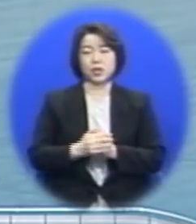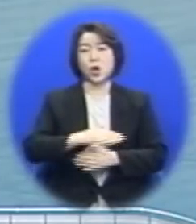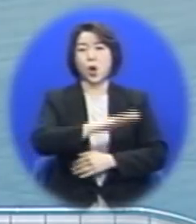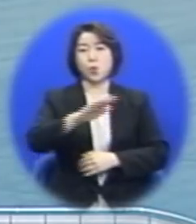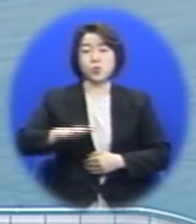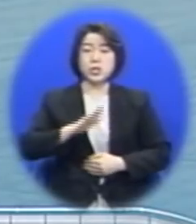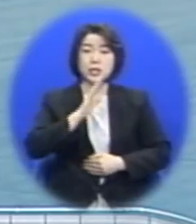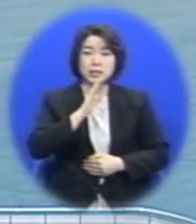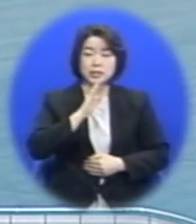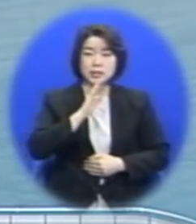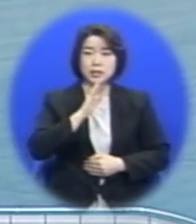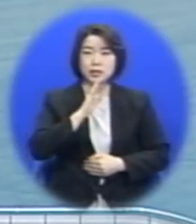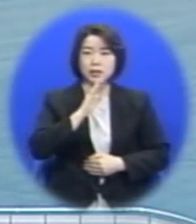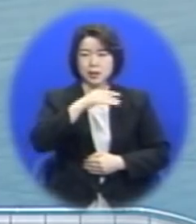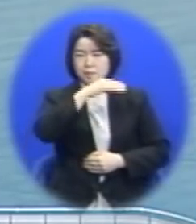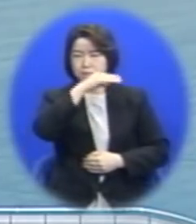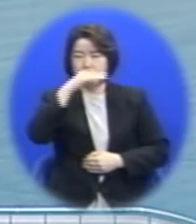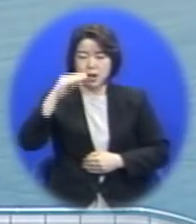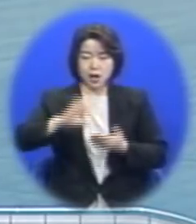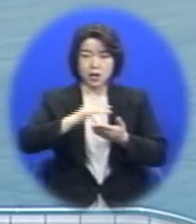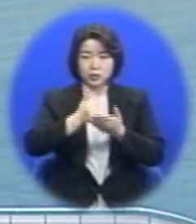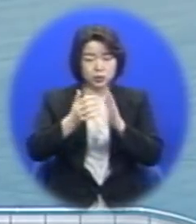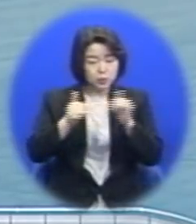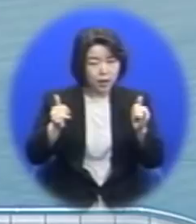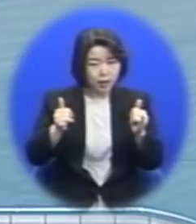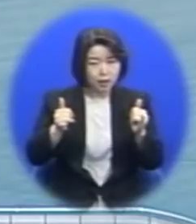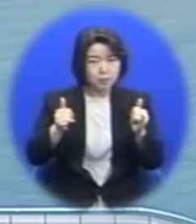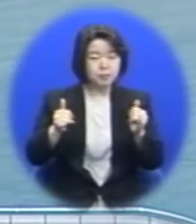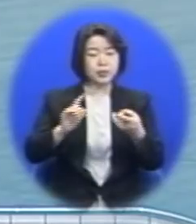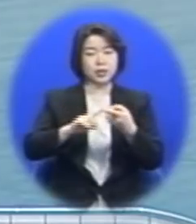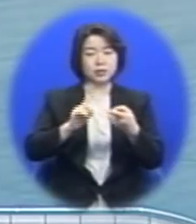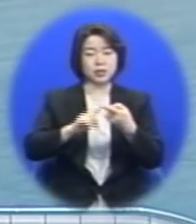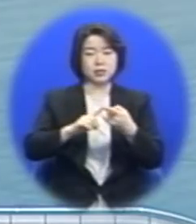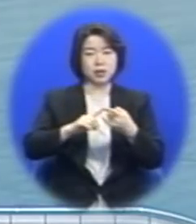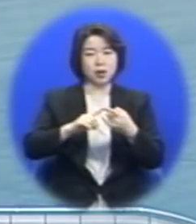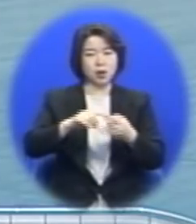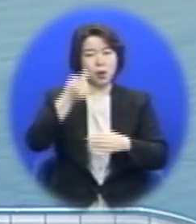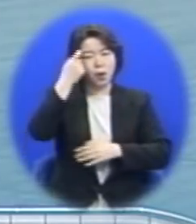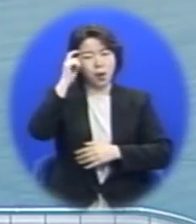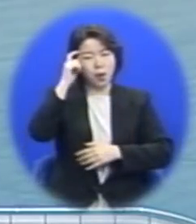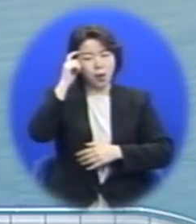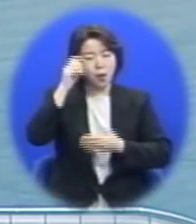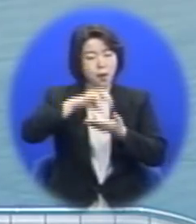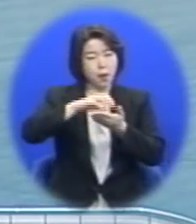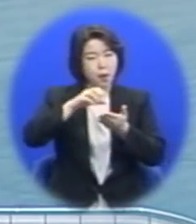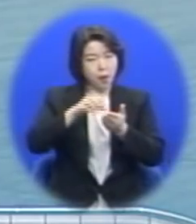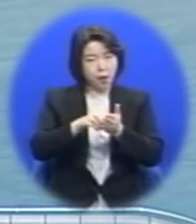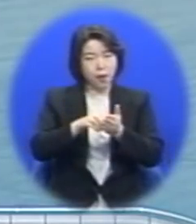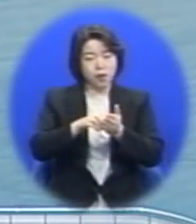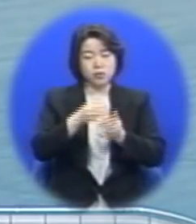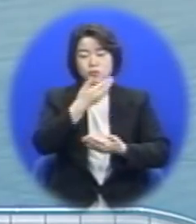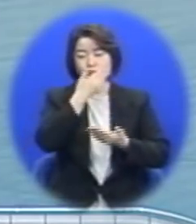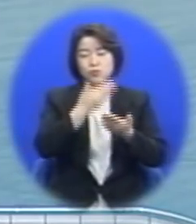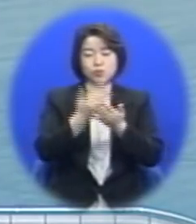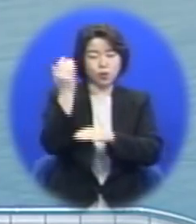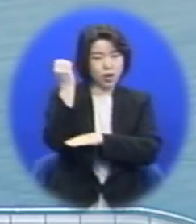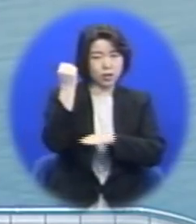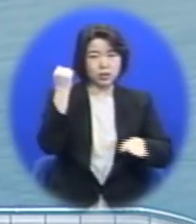우리가 진짜 정말 제대로 된 그리스도인인가 하는 것을 가늠해 볼 수 있는 중요한 기준이기도